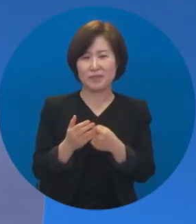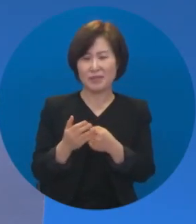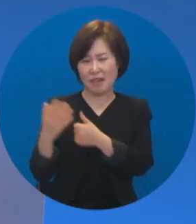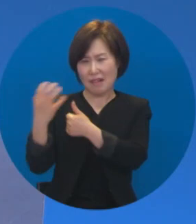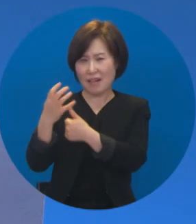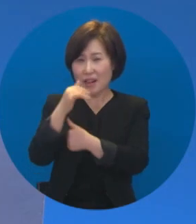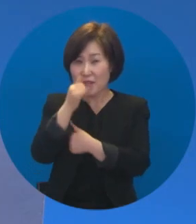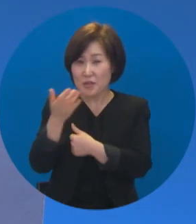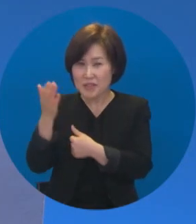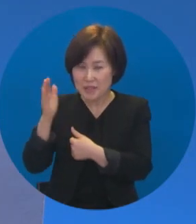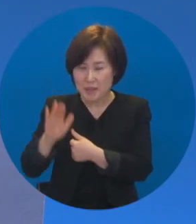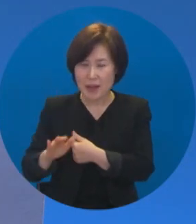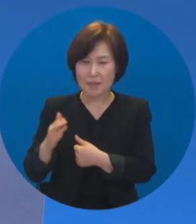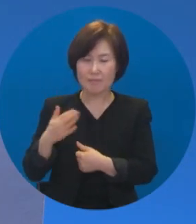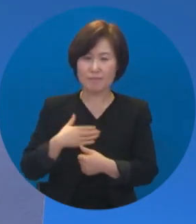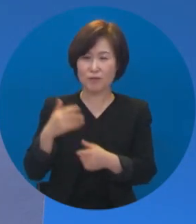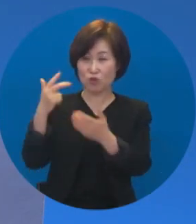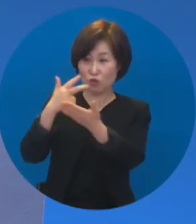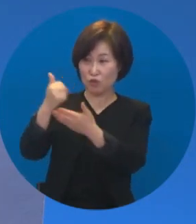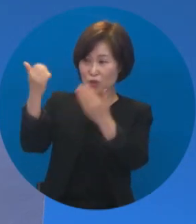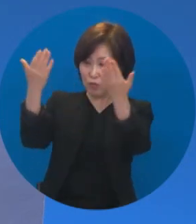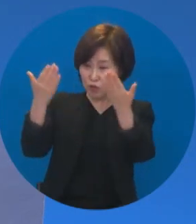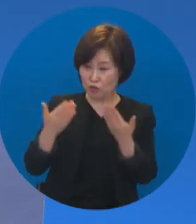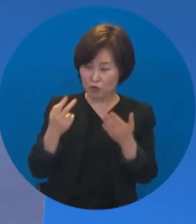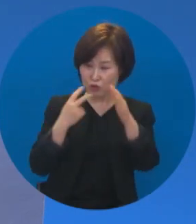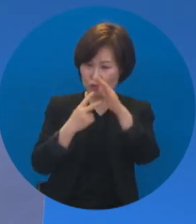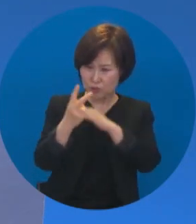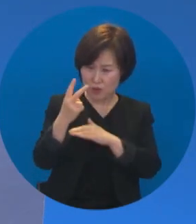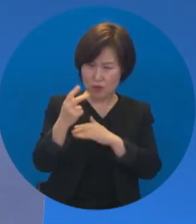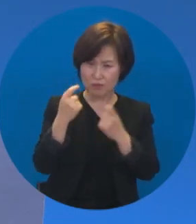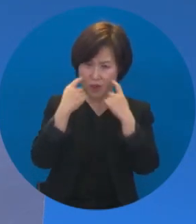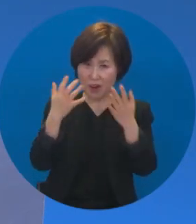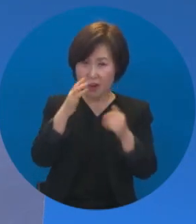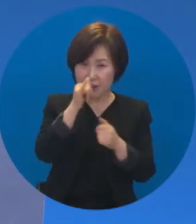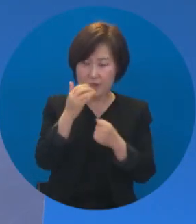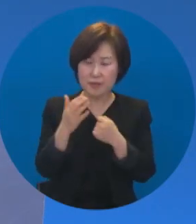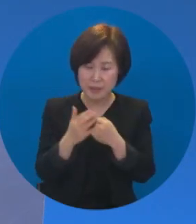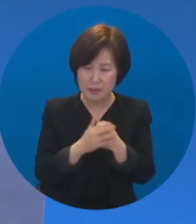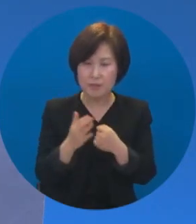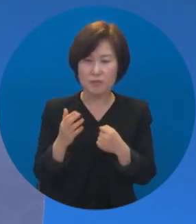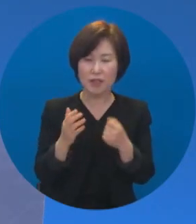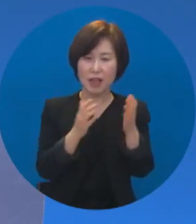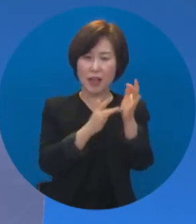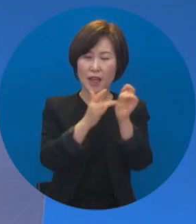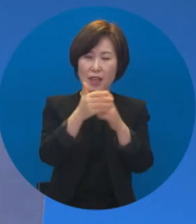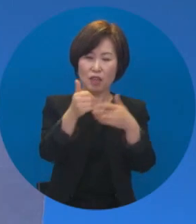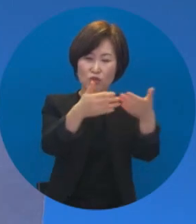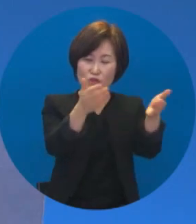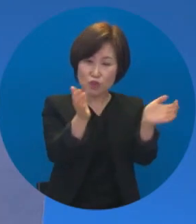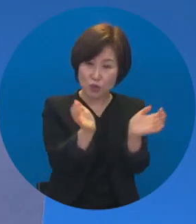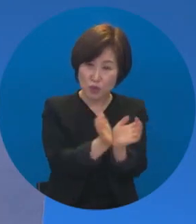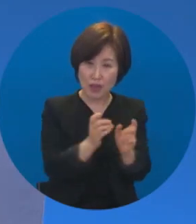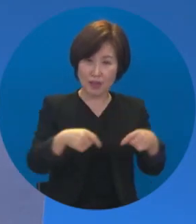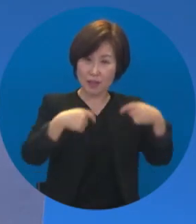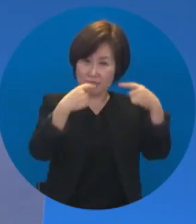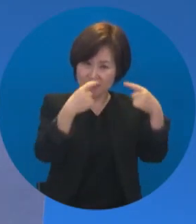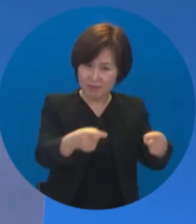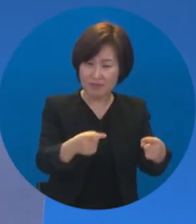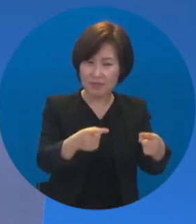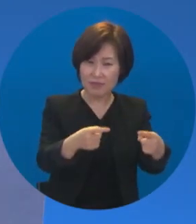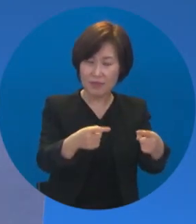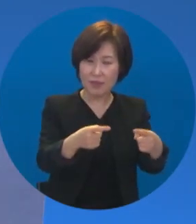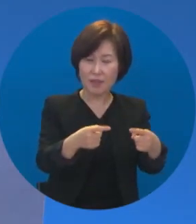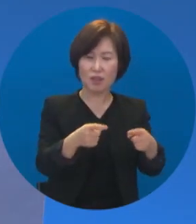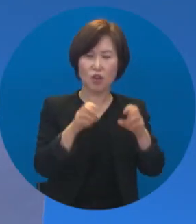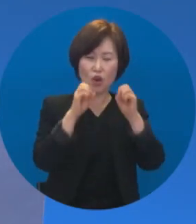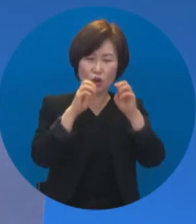길을 걸었습니다. 저는 예수전도단 캠퍼스 워십팀이라는 팀에서 찬양을 사랑하고 예배하는 걸 좋아했던 저는 본격적으로